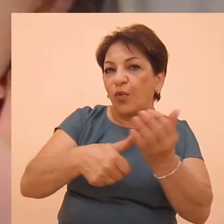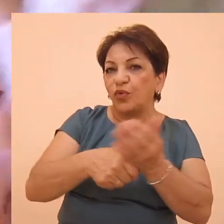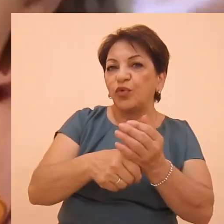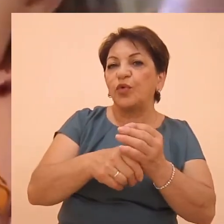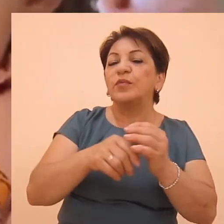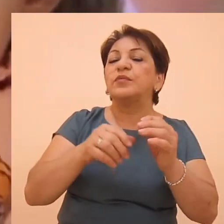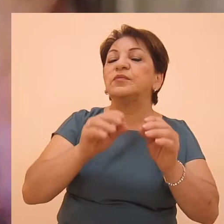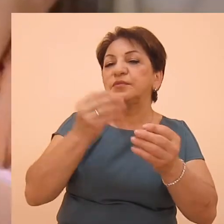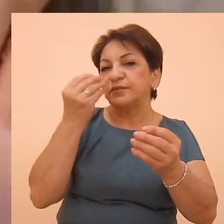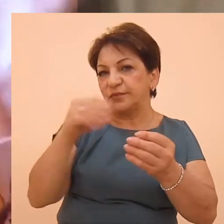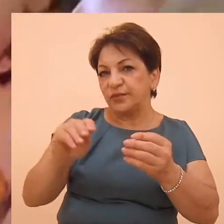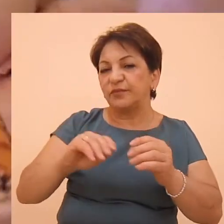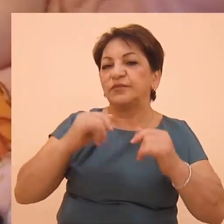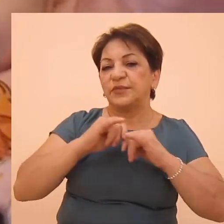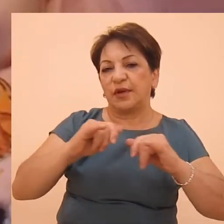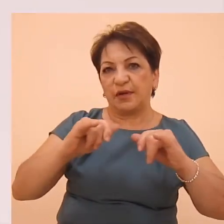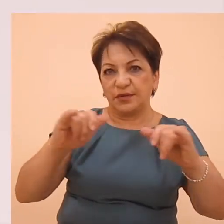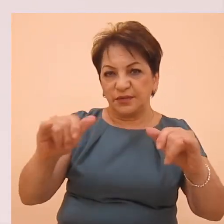ներդաշնակ զարգացմանը։